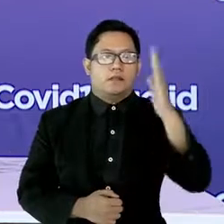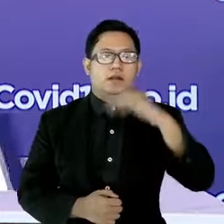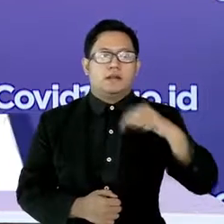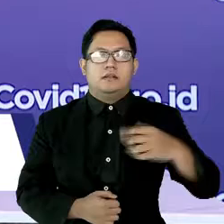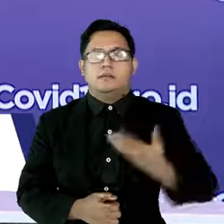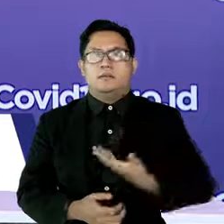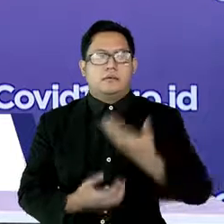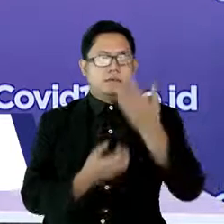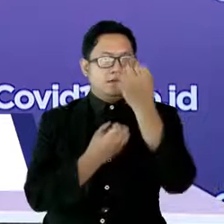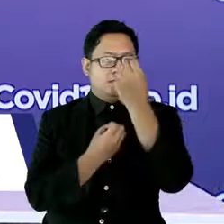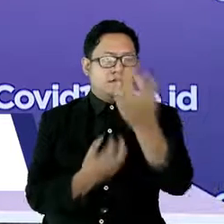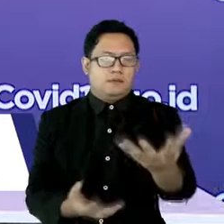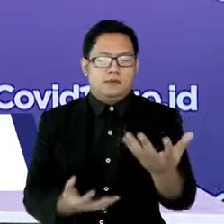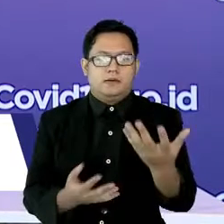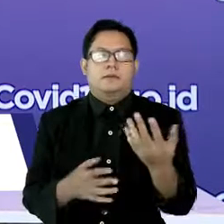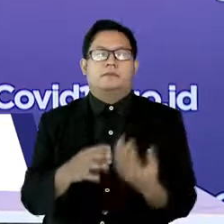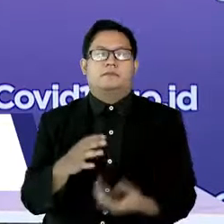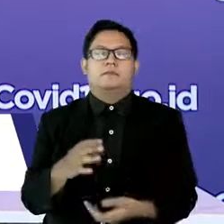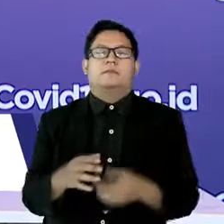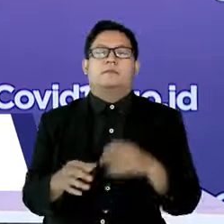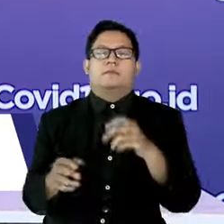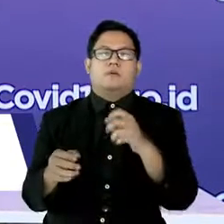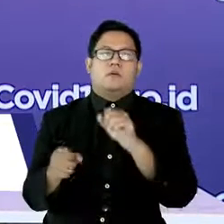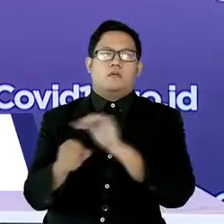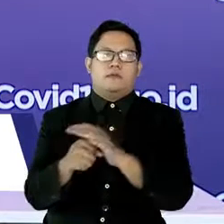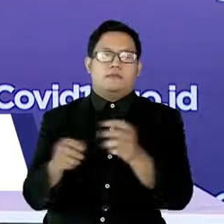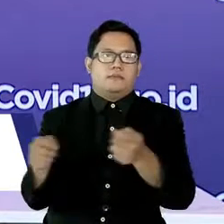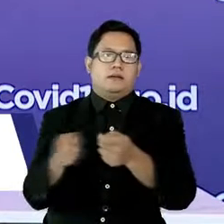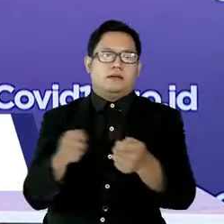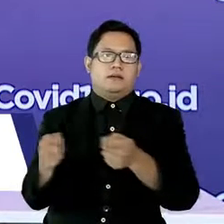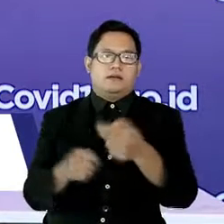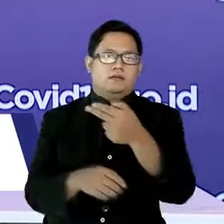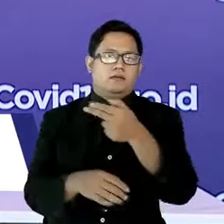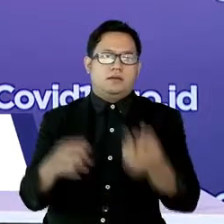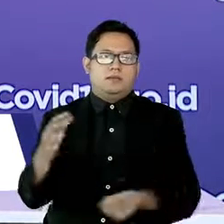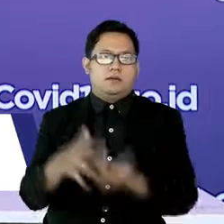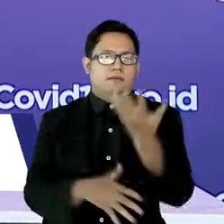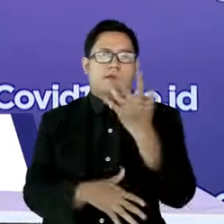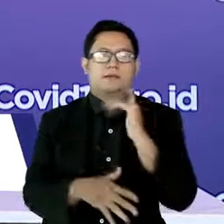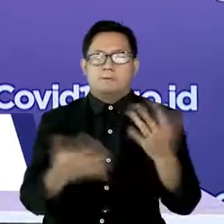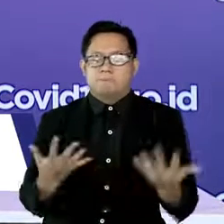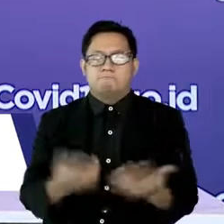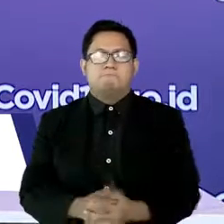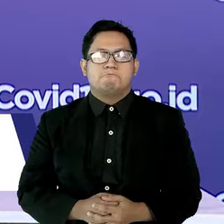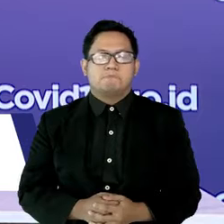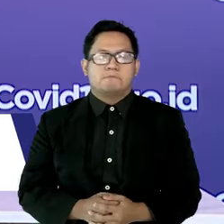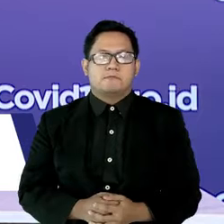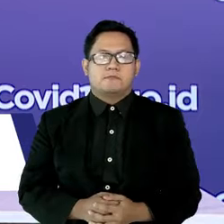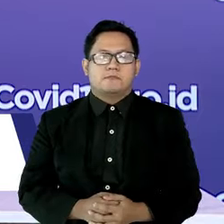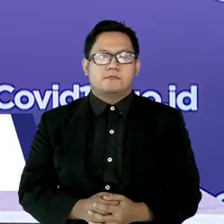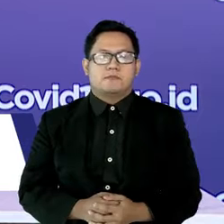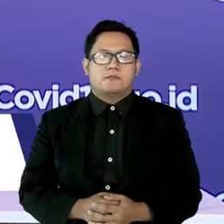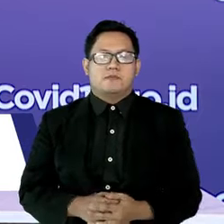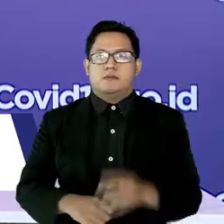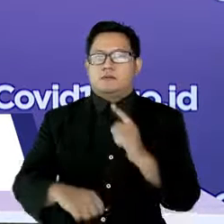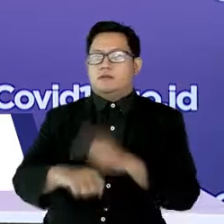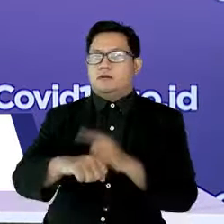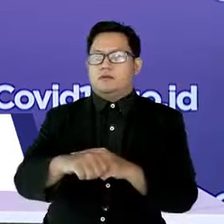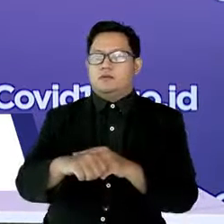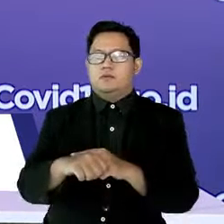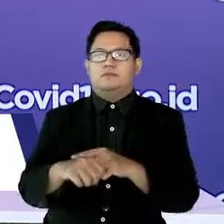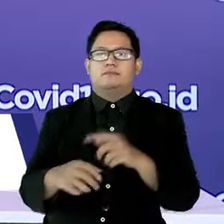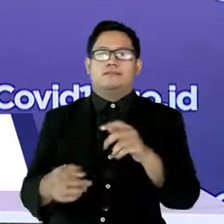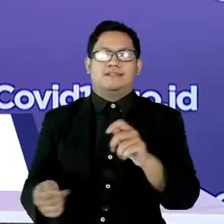akan menyampaikan perkembangan penanganan konflik 19 di Indonesia di dalam masa transisi